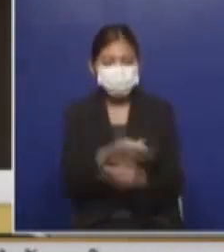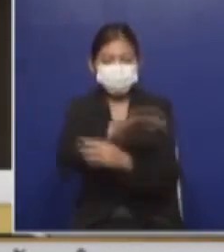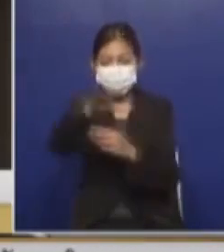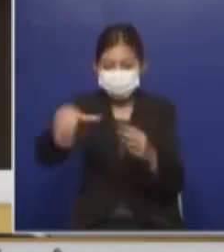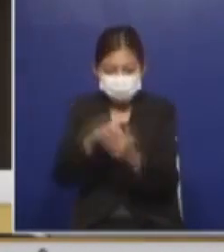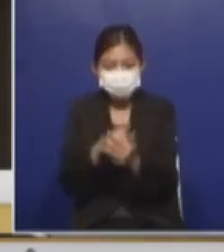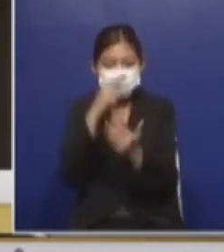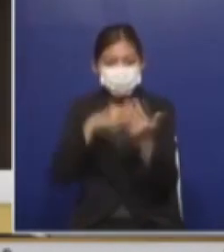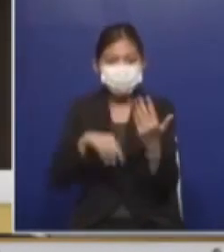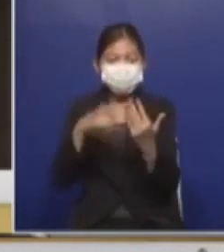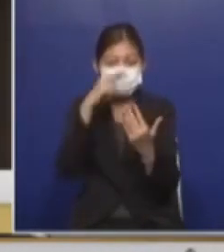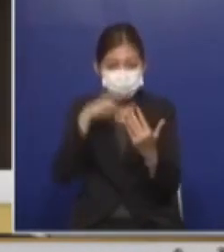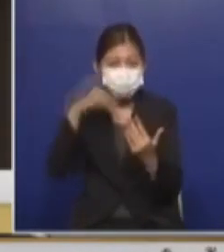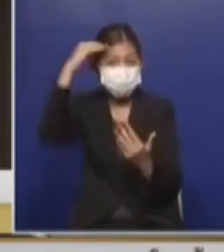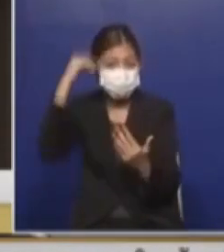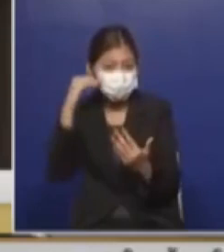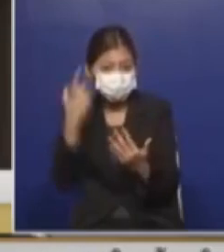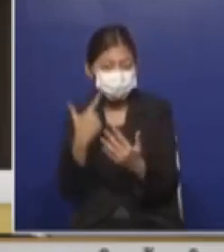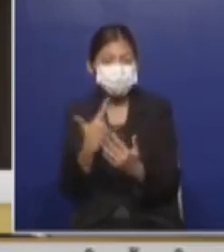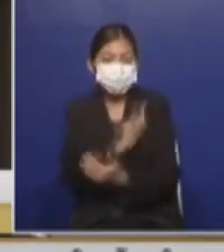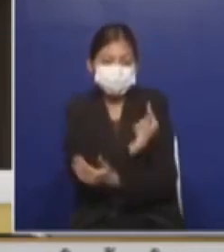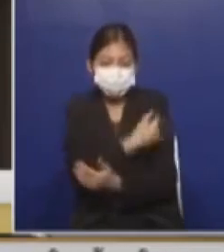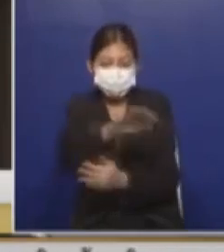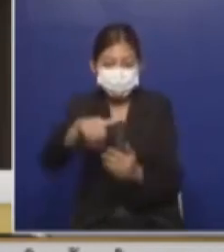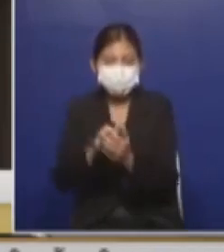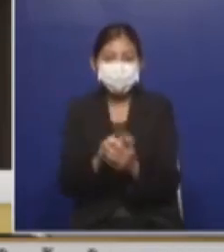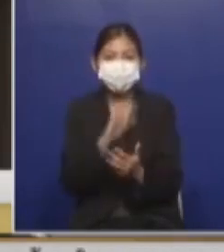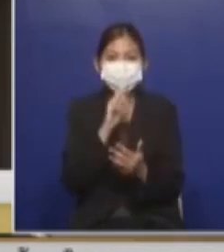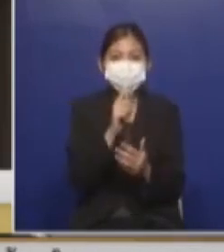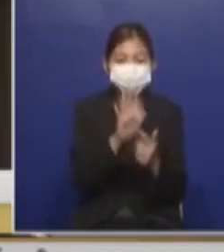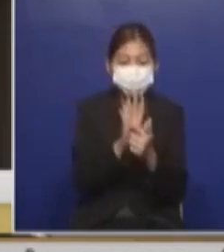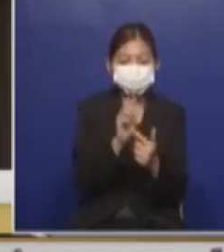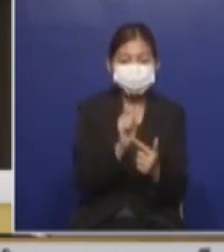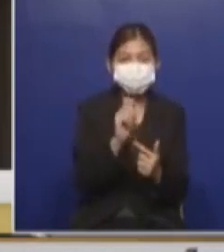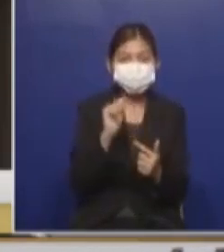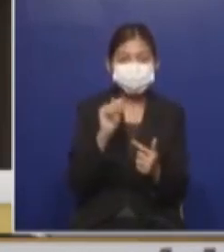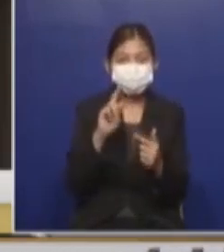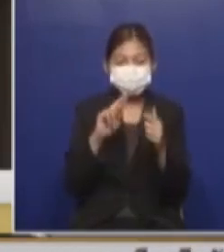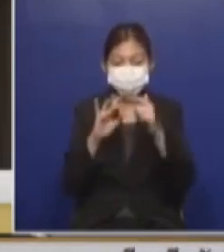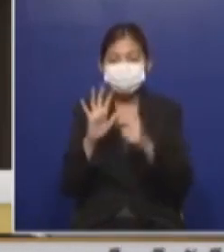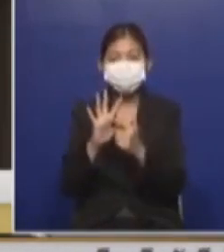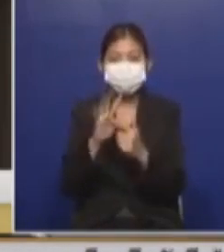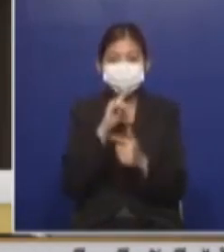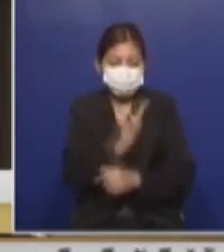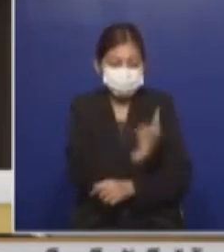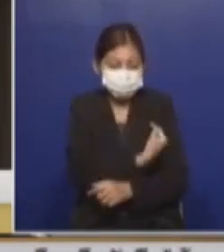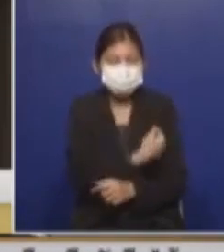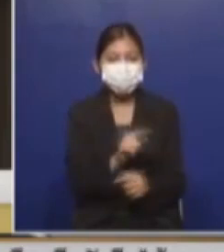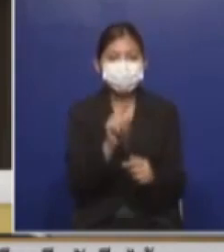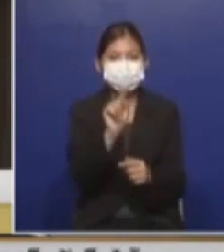50,000 ล้านเอาเป็นว่าถ้าฉีดแอสตราเซเนกาเข็มละ122เข็ม240ฉีดทั้งประเทศ